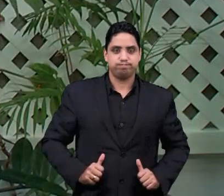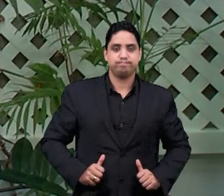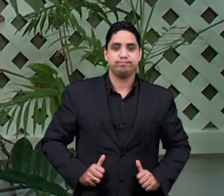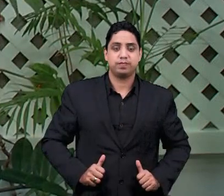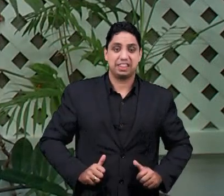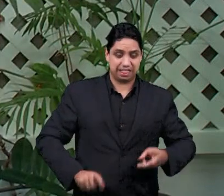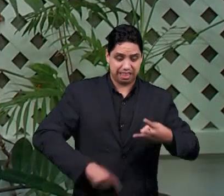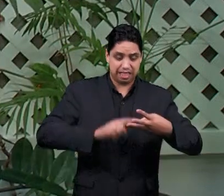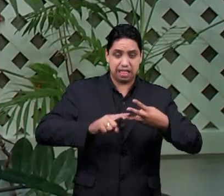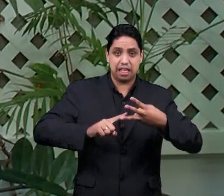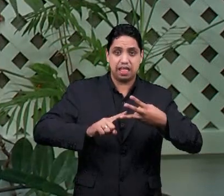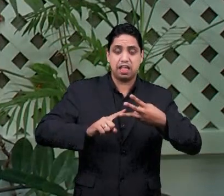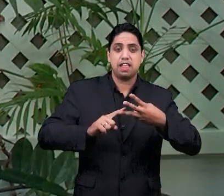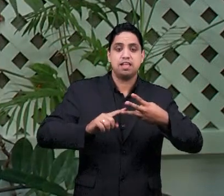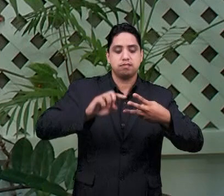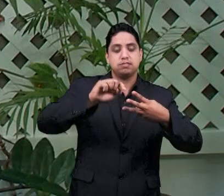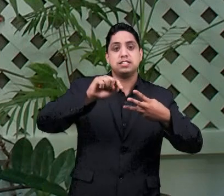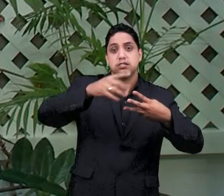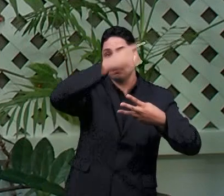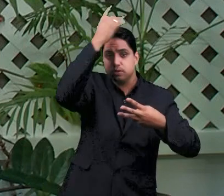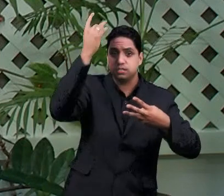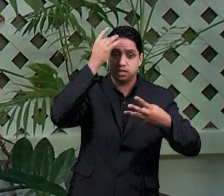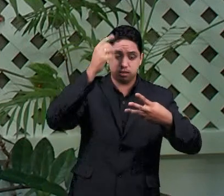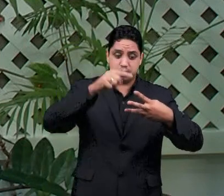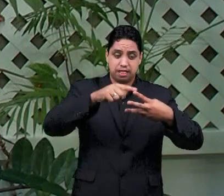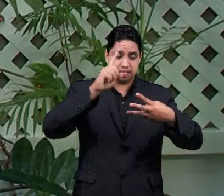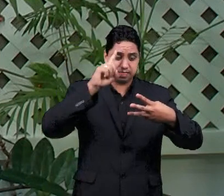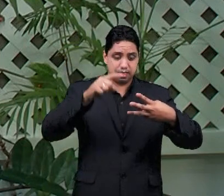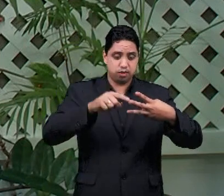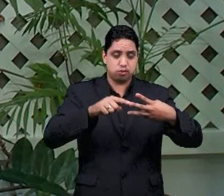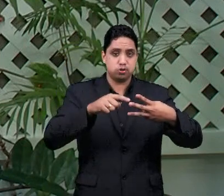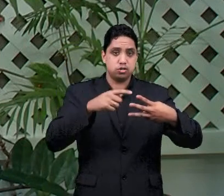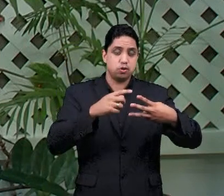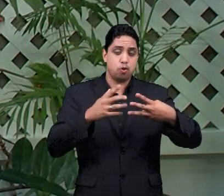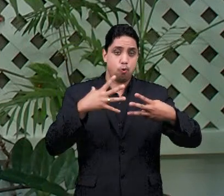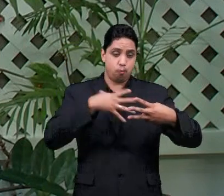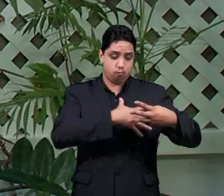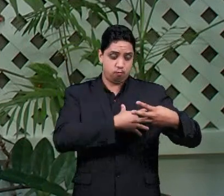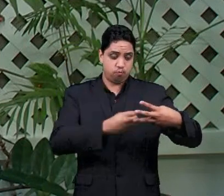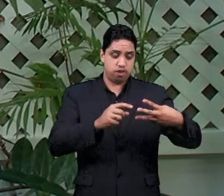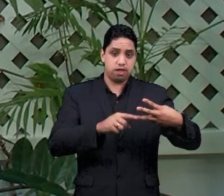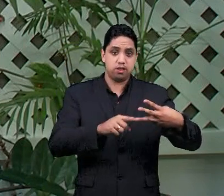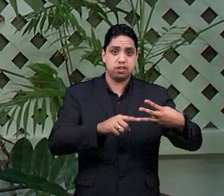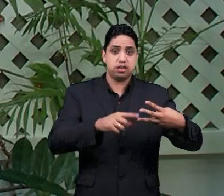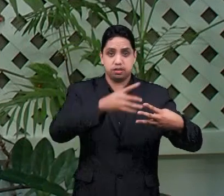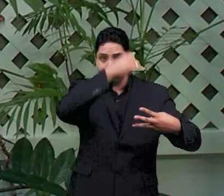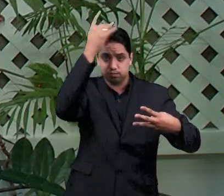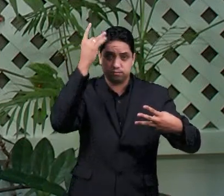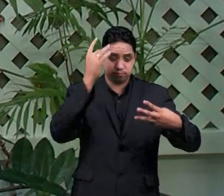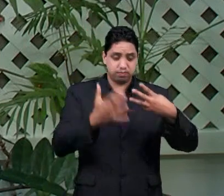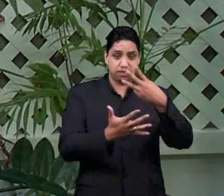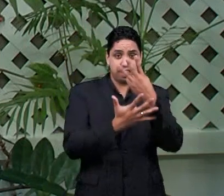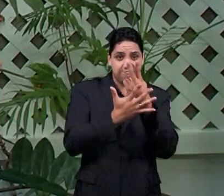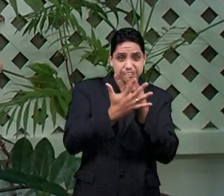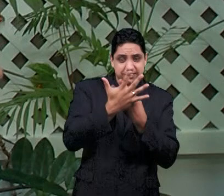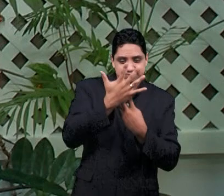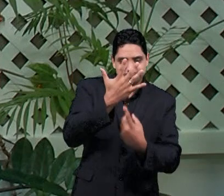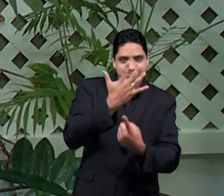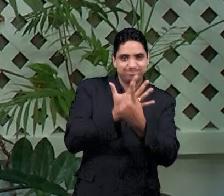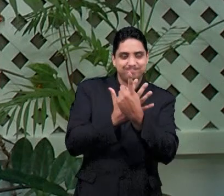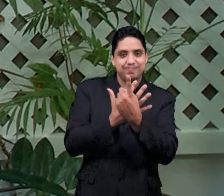Donc, la Trinité présente dans l'appel. La grâce et paix vous soient